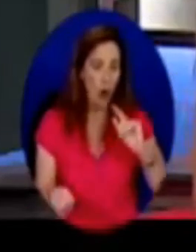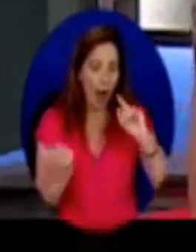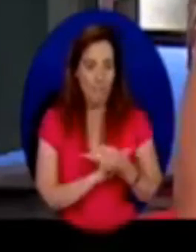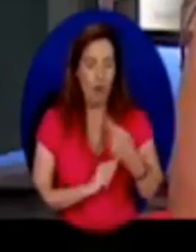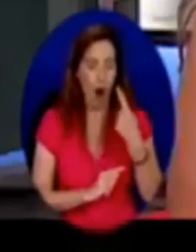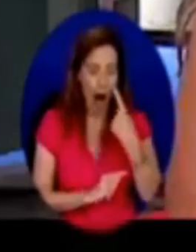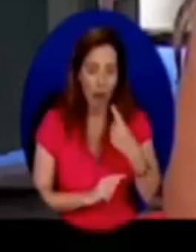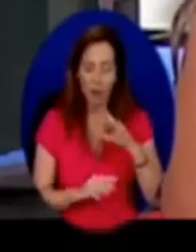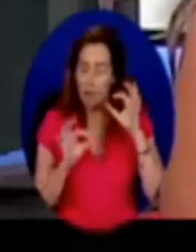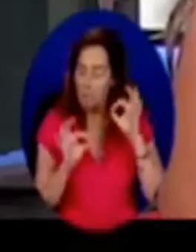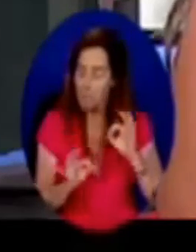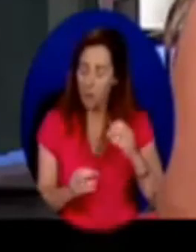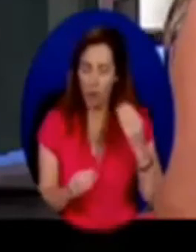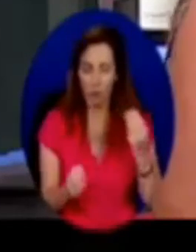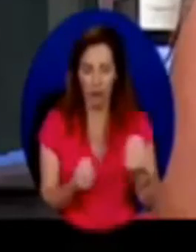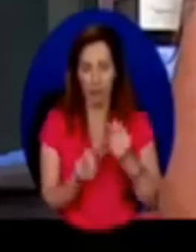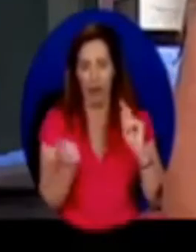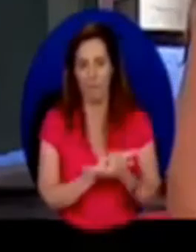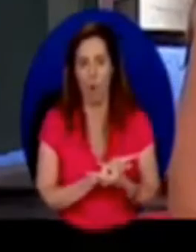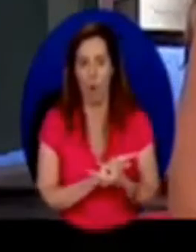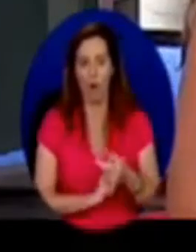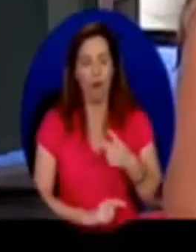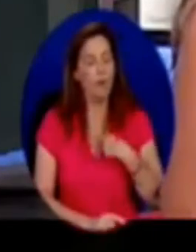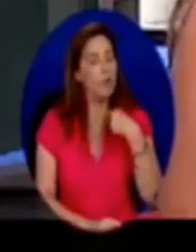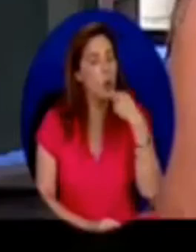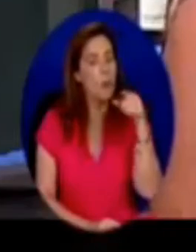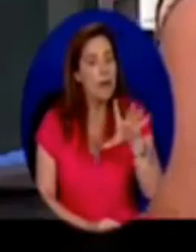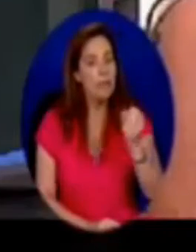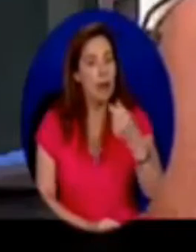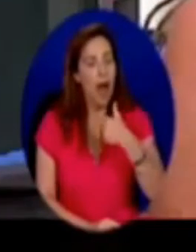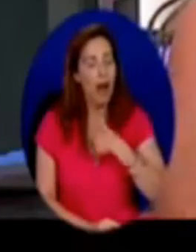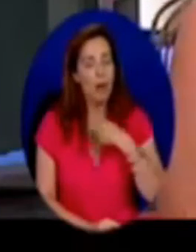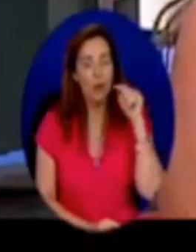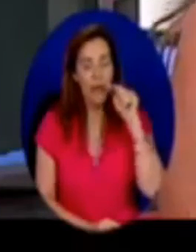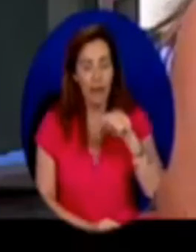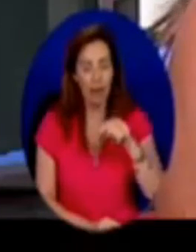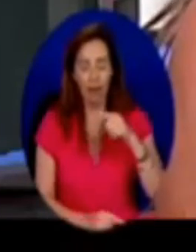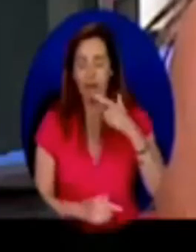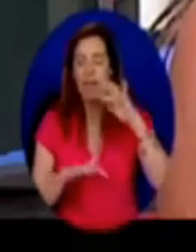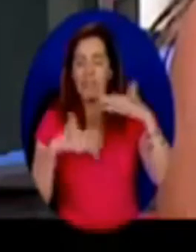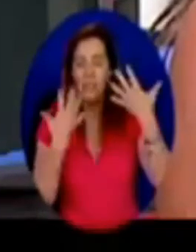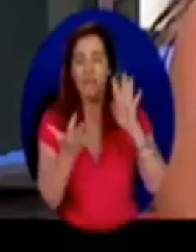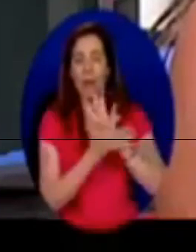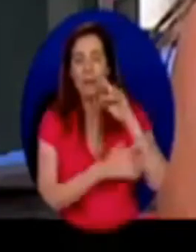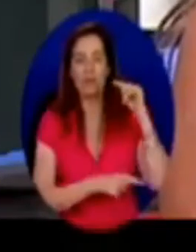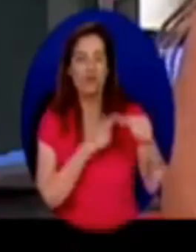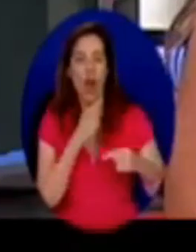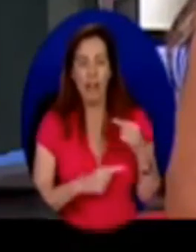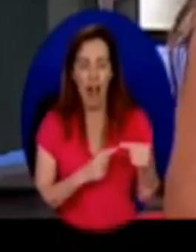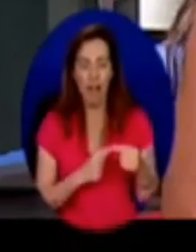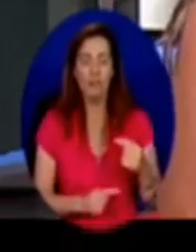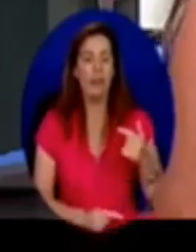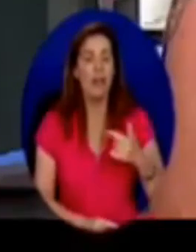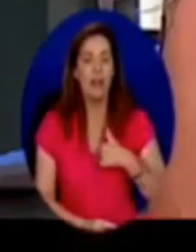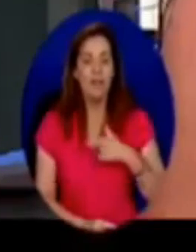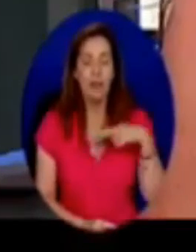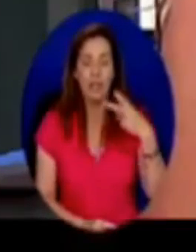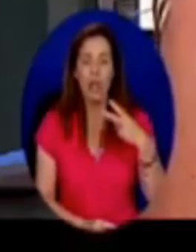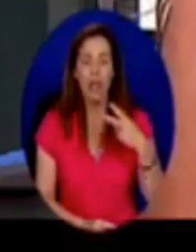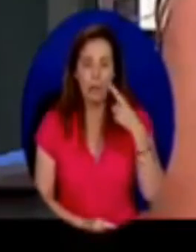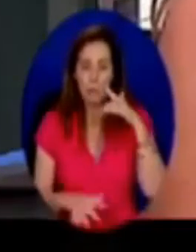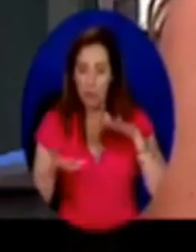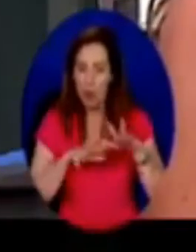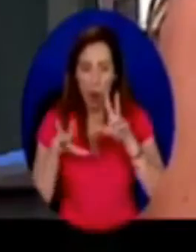פעילות בדיוק בכיוון ההפוך ואני אומרת שאם אנחנו נגיע ל10 שנים ו15 שנה ואנחנו נהייה עם משטר